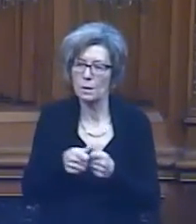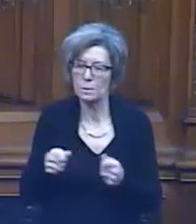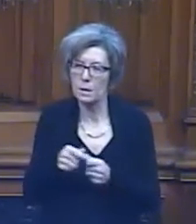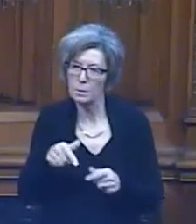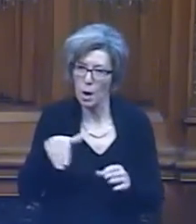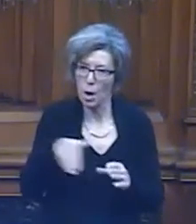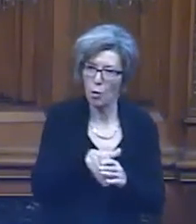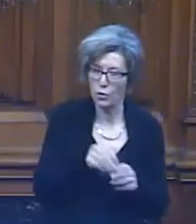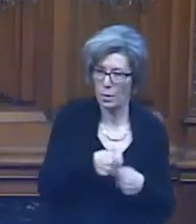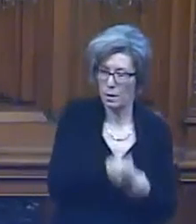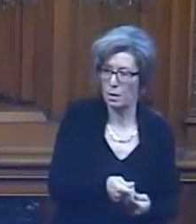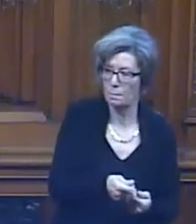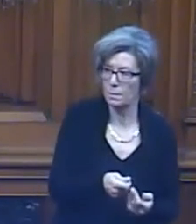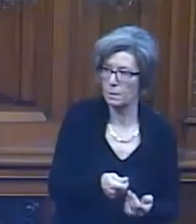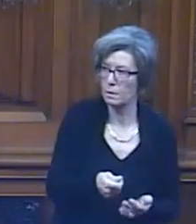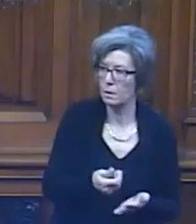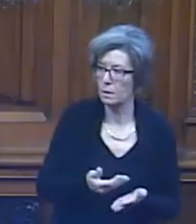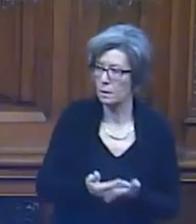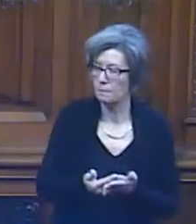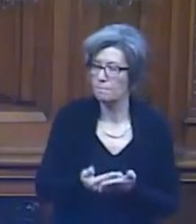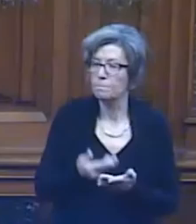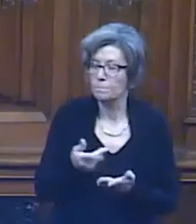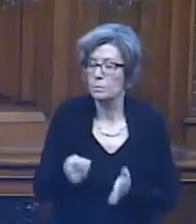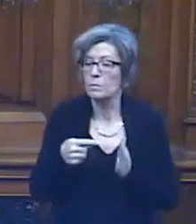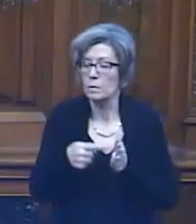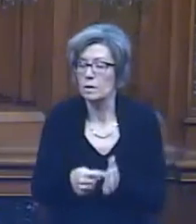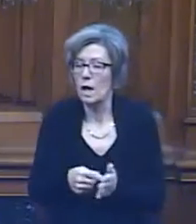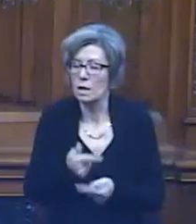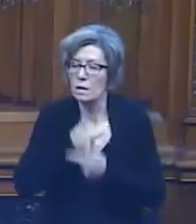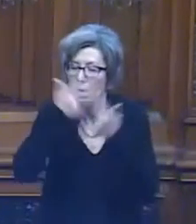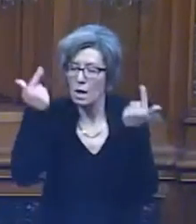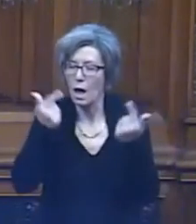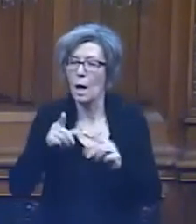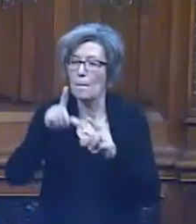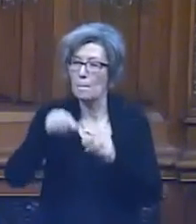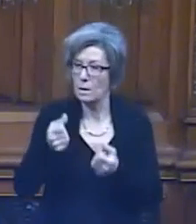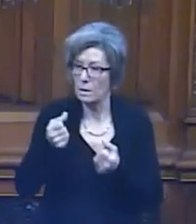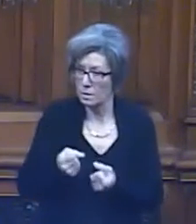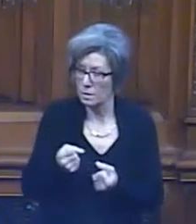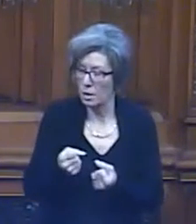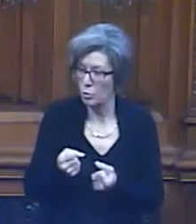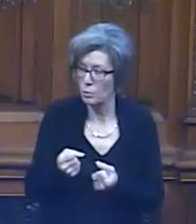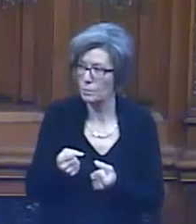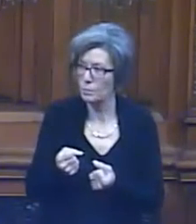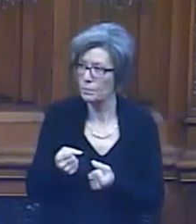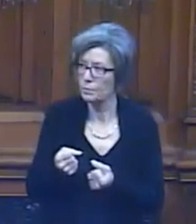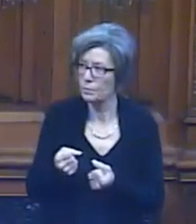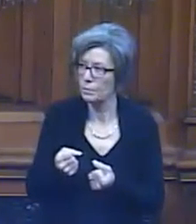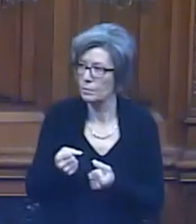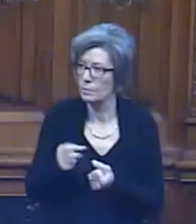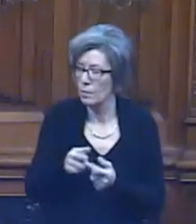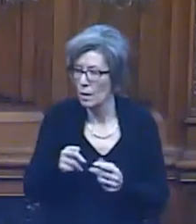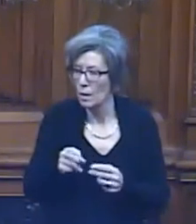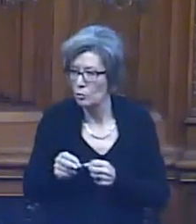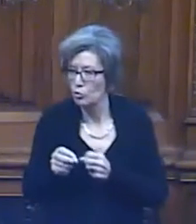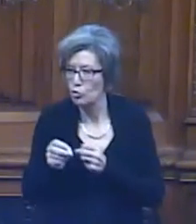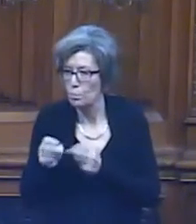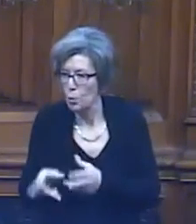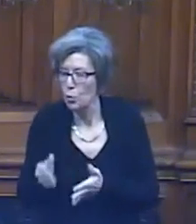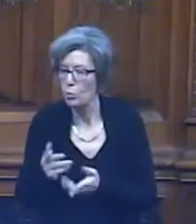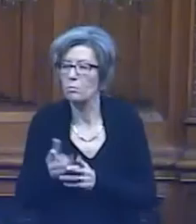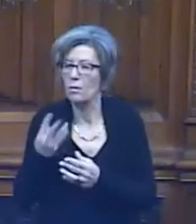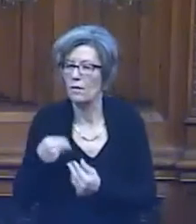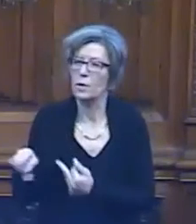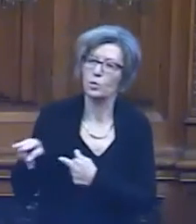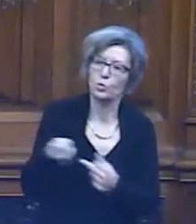Arbeitsmaßnahmenaufnahmen gegeben. Und ich glaube, das zeigt ganz klar, die Mindestsicherung ist ein Sprung wieder in